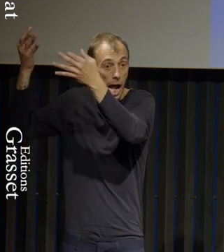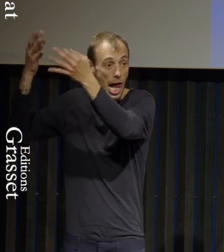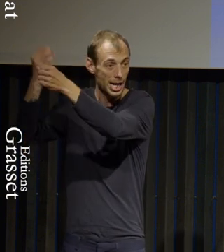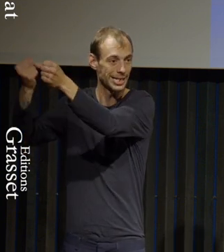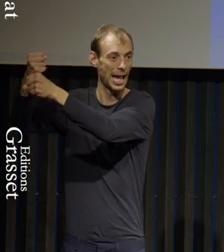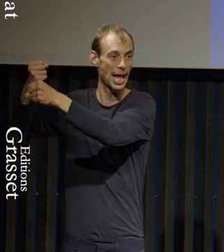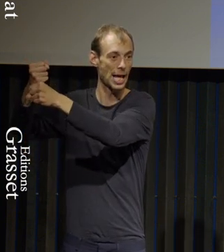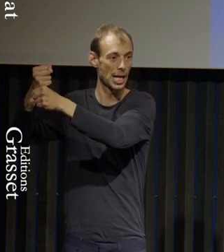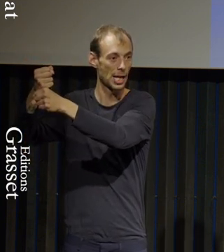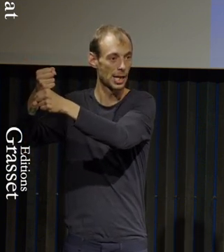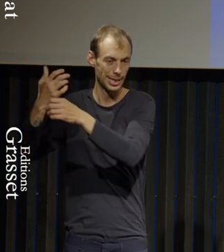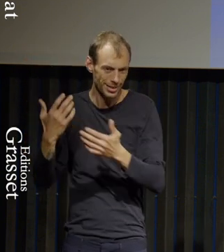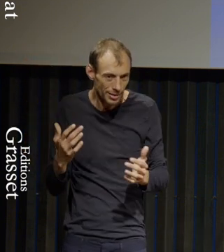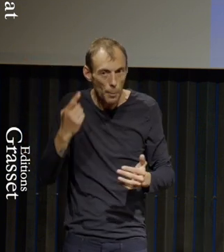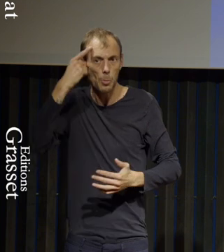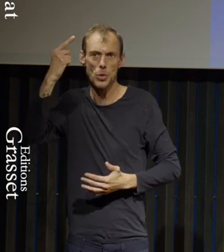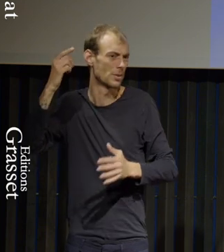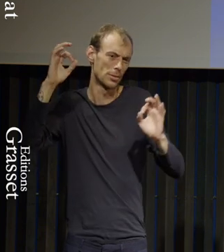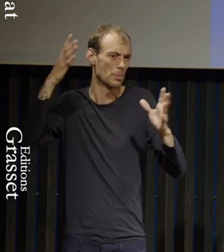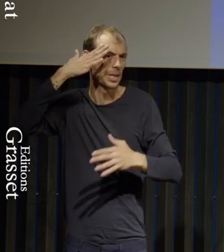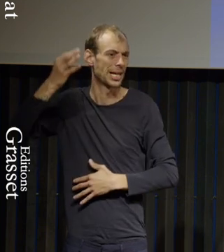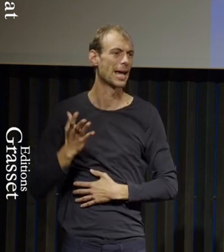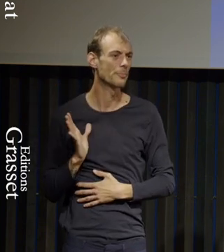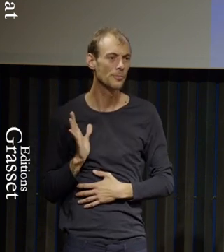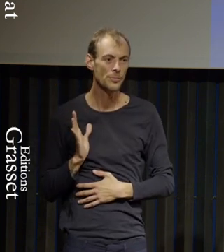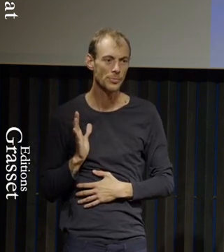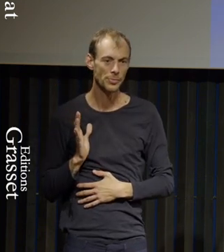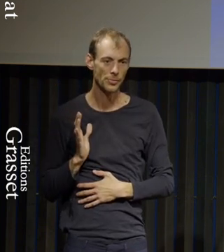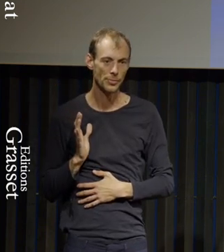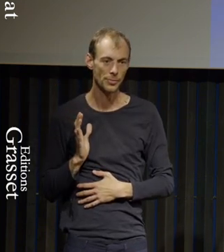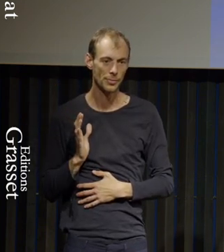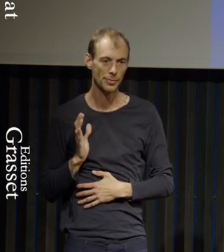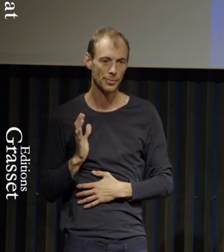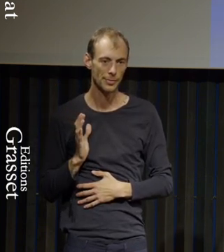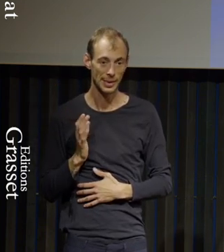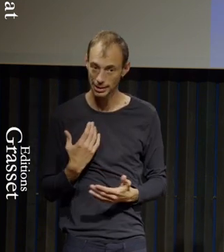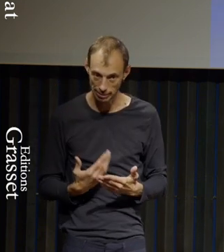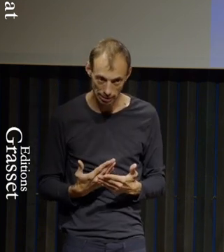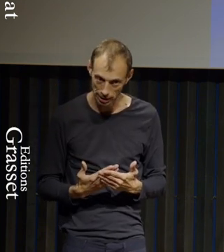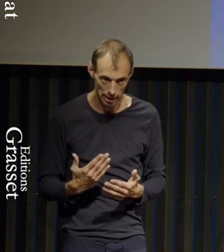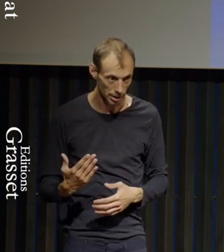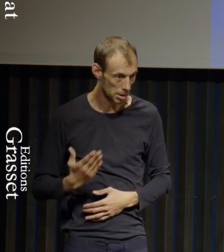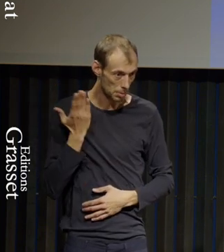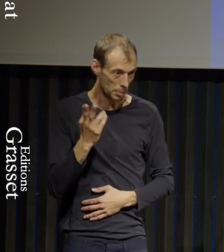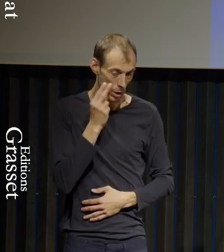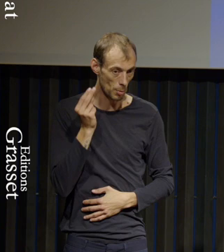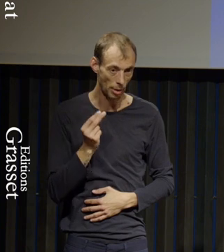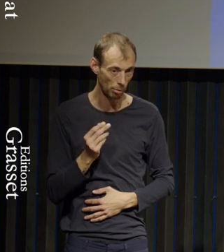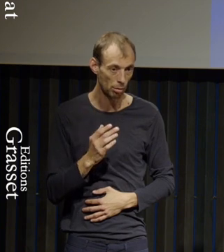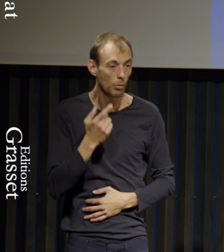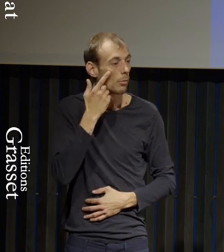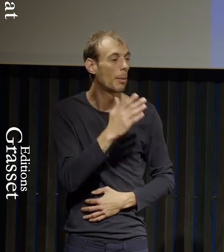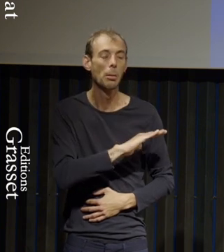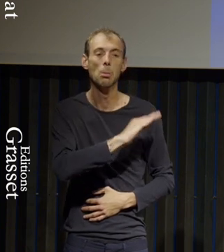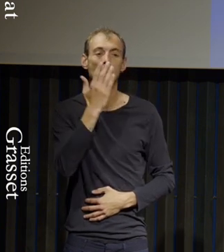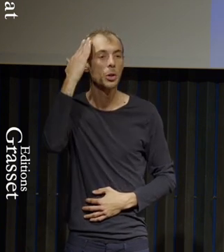un acte de création. Alors c'est vraiment ce que nous, êtres humains, faisons probablement mieux que toutes les autres espèces. Nous